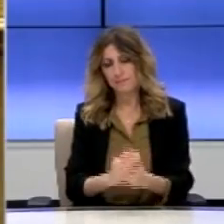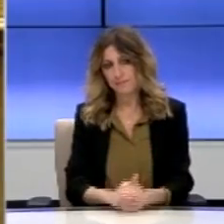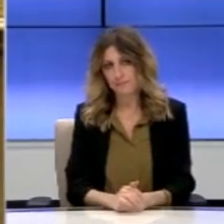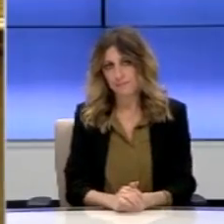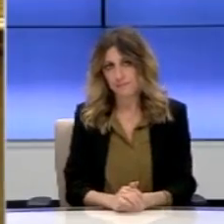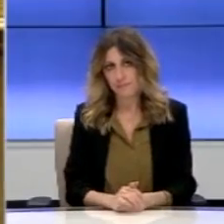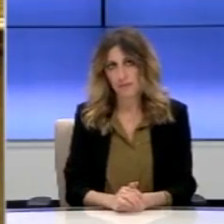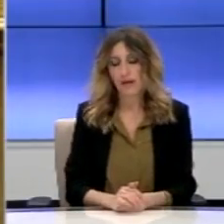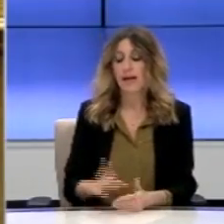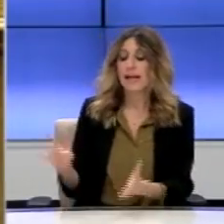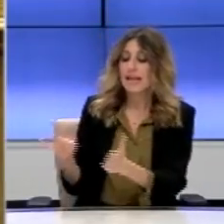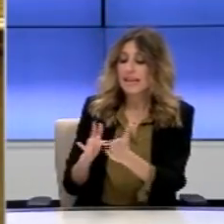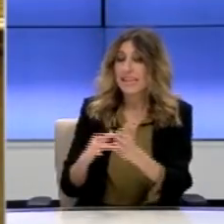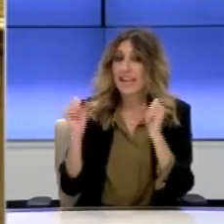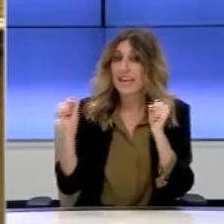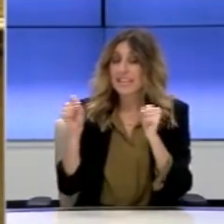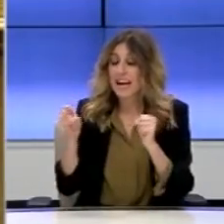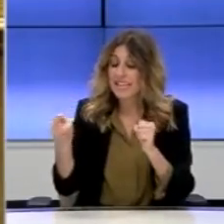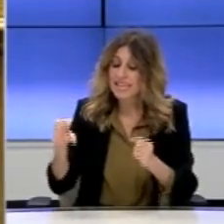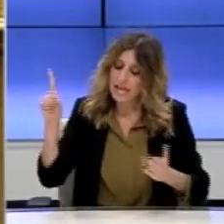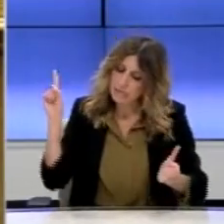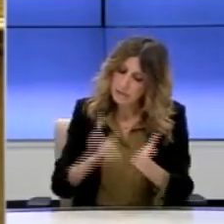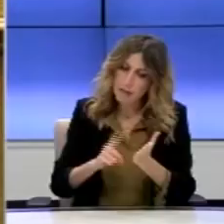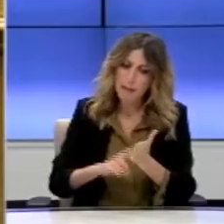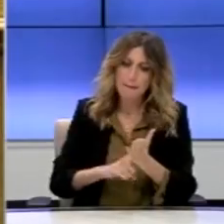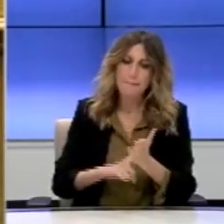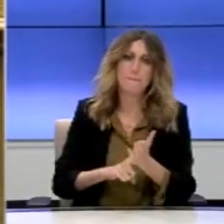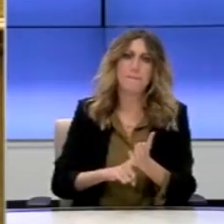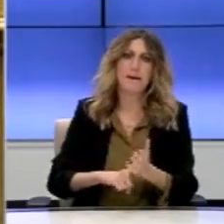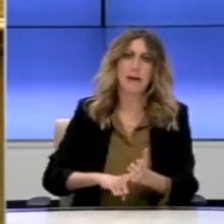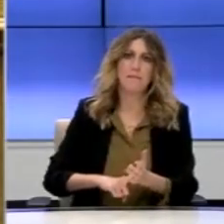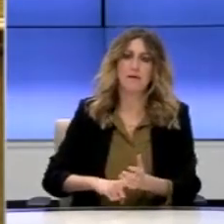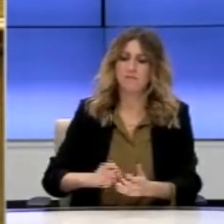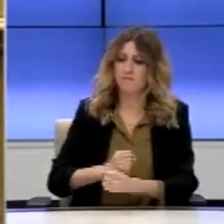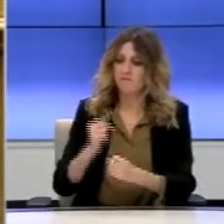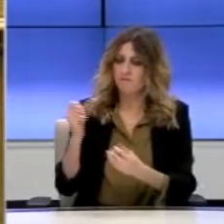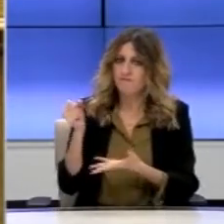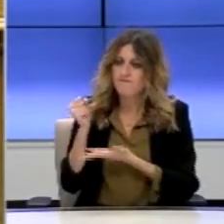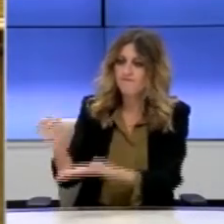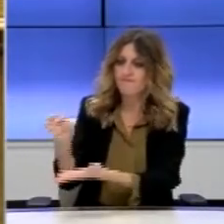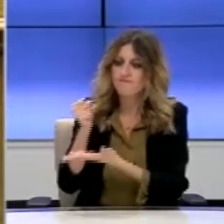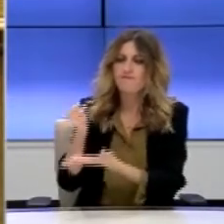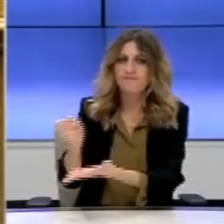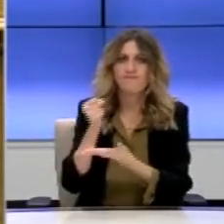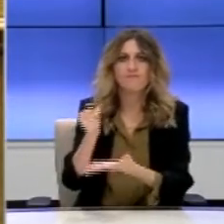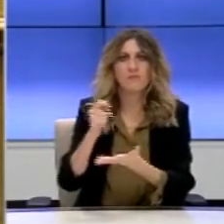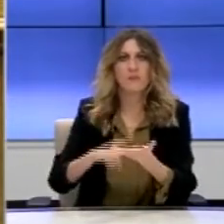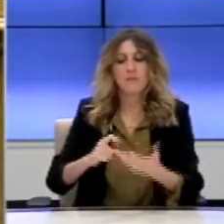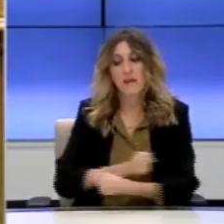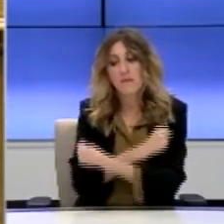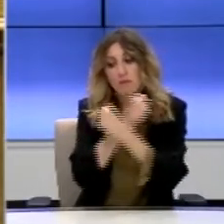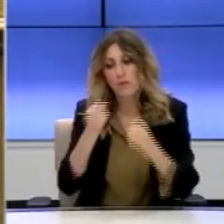σύστημα πρωτοβάθμιας φροντίδας υγείας θα μπορούσε και θα έπρεπε να καλύπτει αυτούς τους